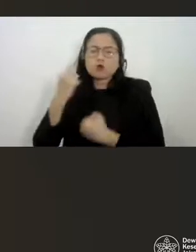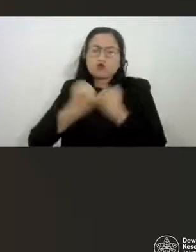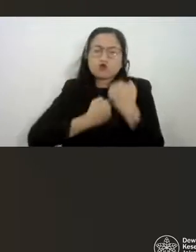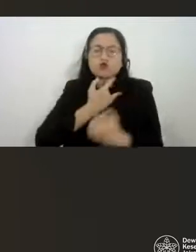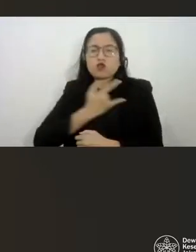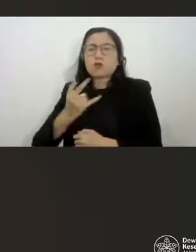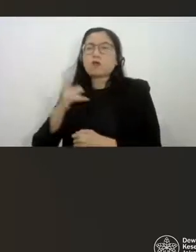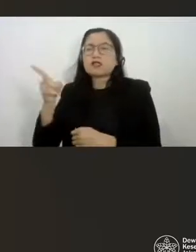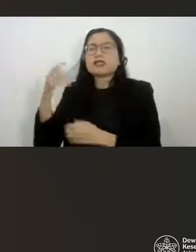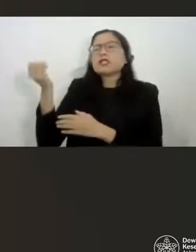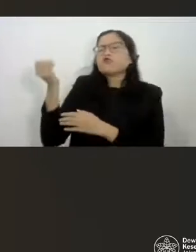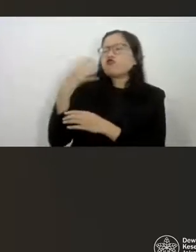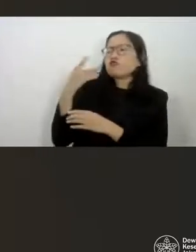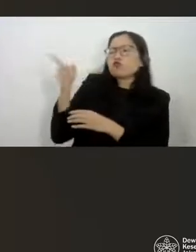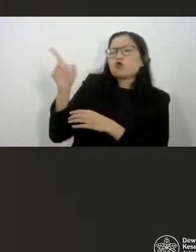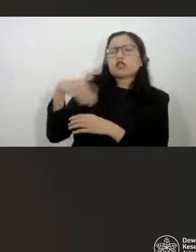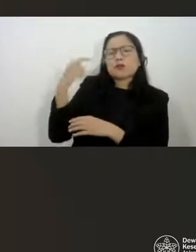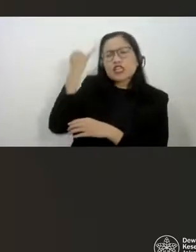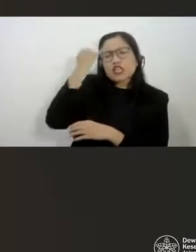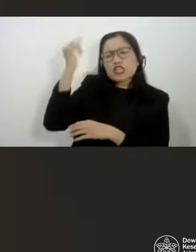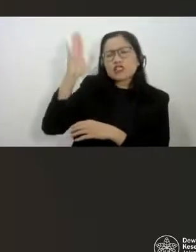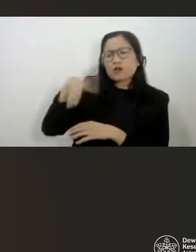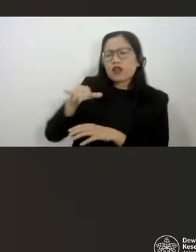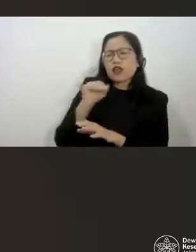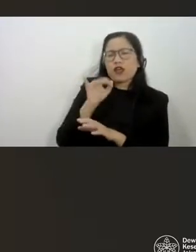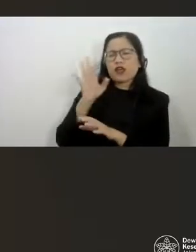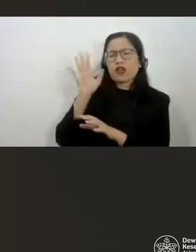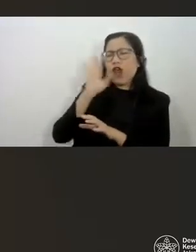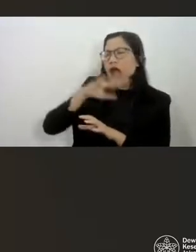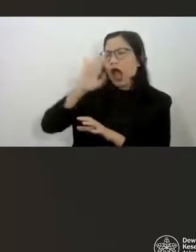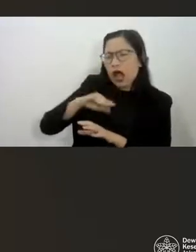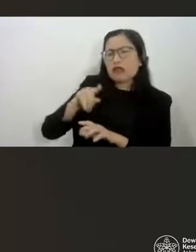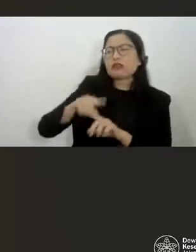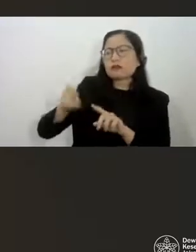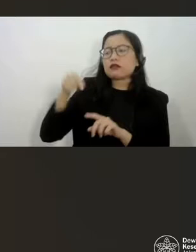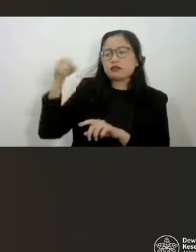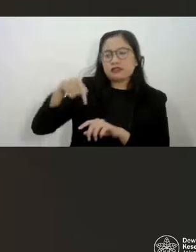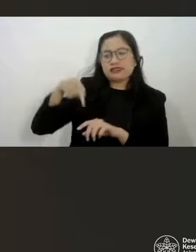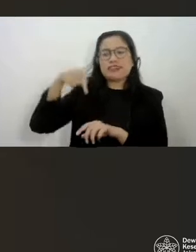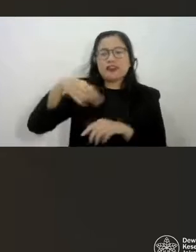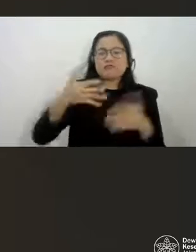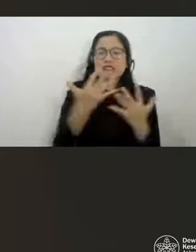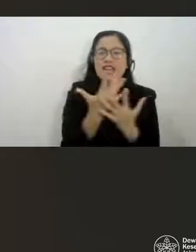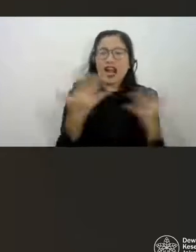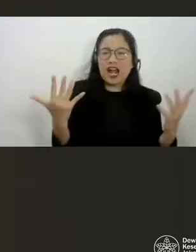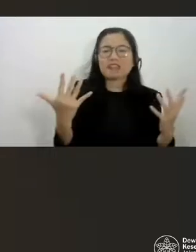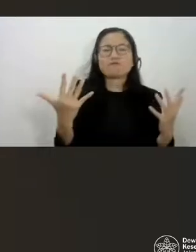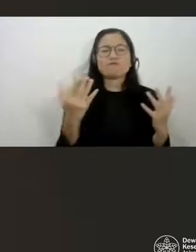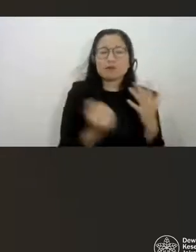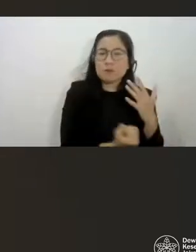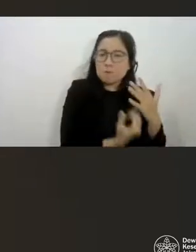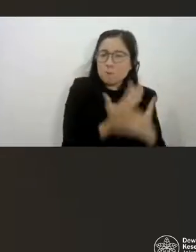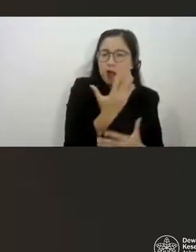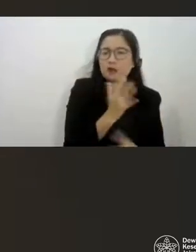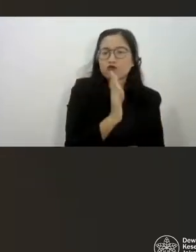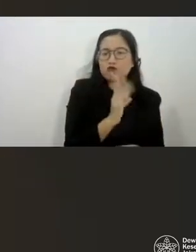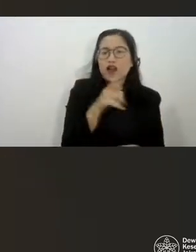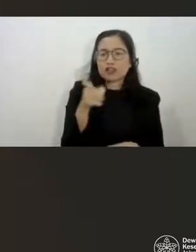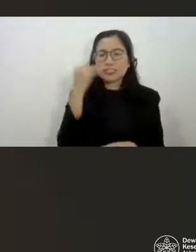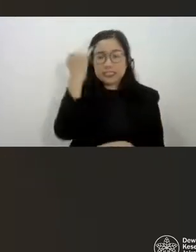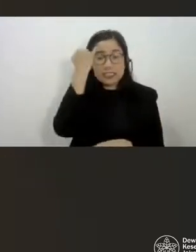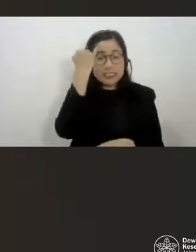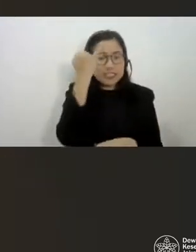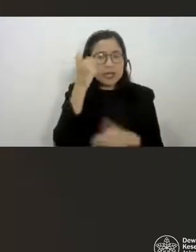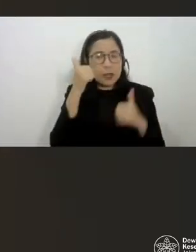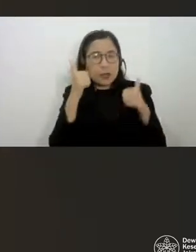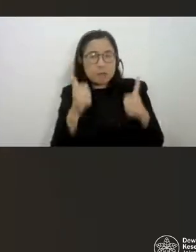dianggap sebuah gagasan yang konyol ya, tetapi dengan berkembangnya peradaban masyarakat, insya Allah gagasan-gagasan hebat itu